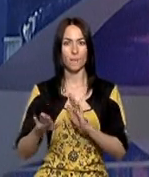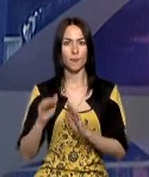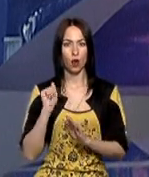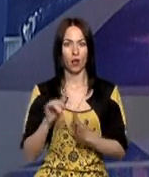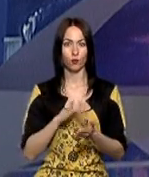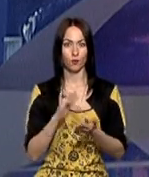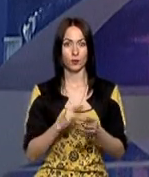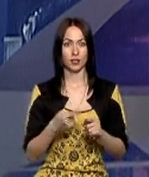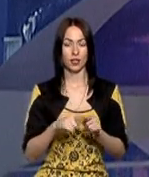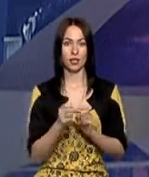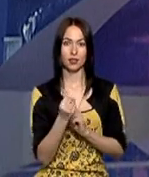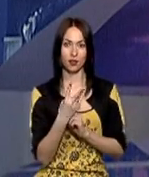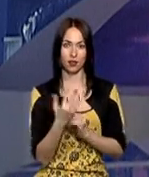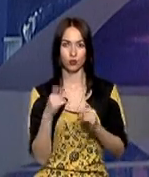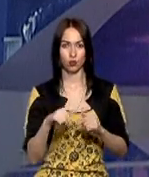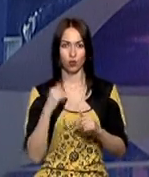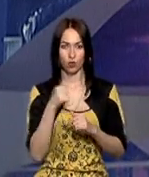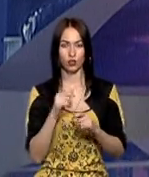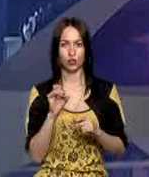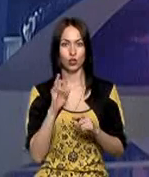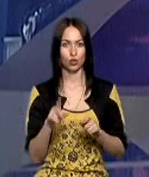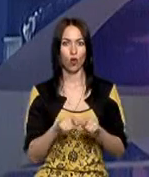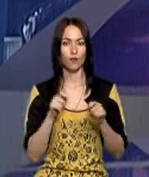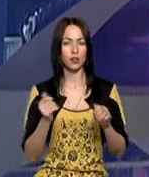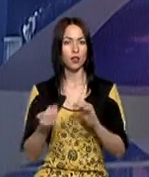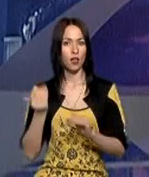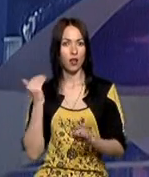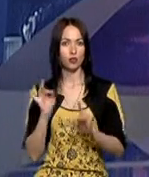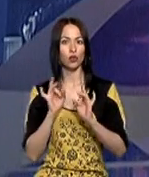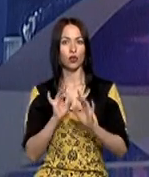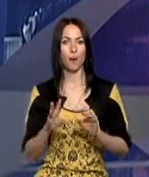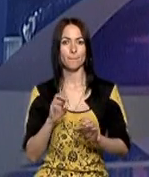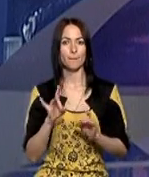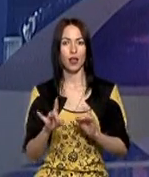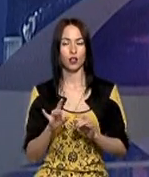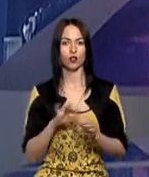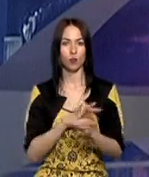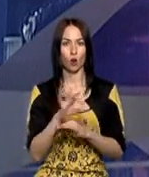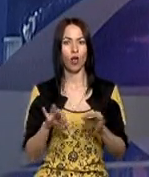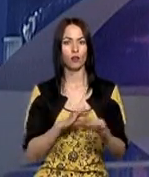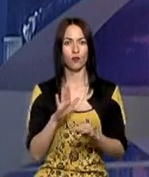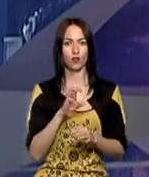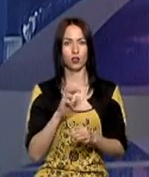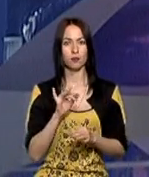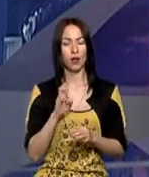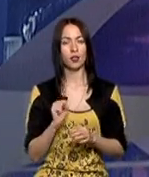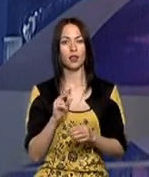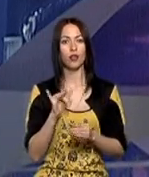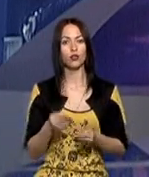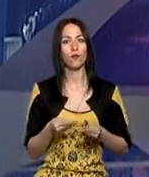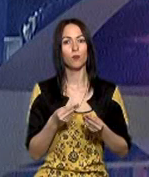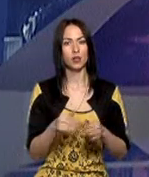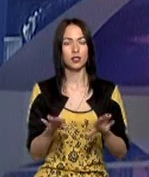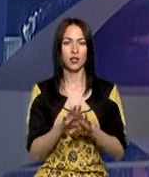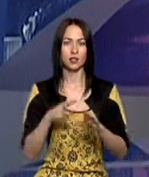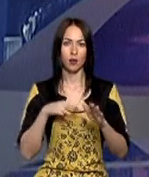місті таких 13. Цьогоріч сезон відкрили раніше, розповіла менеджерка проєкту Вікторія Смагіна. Чи вплинуть закриття метро